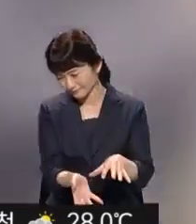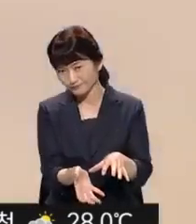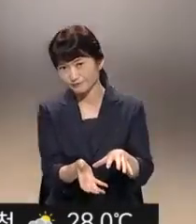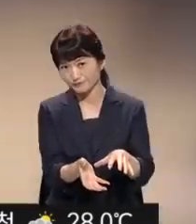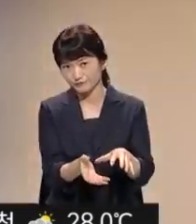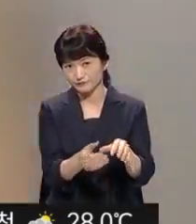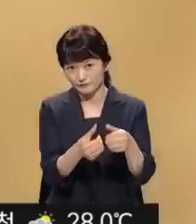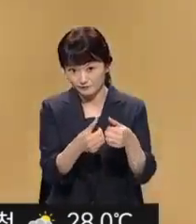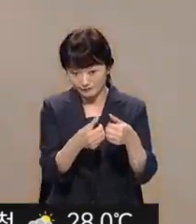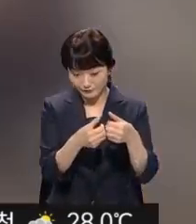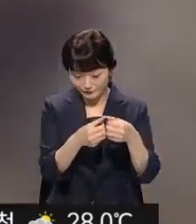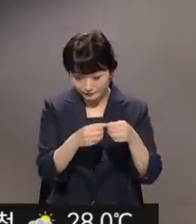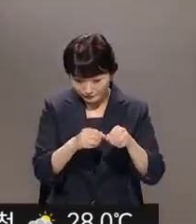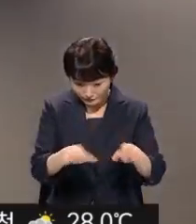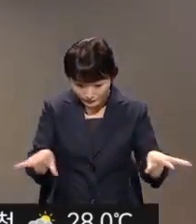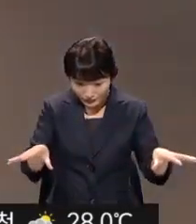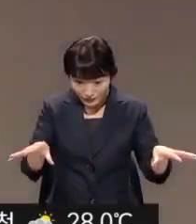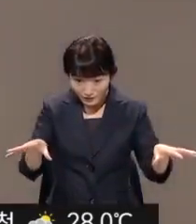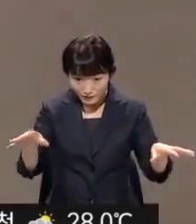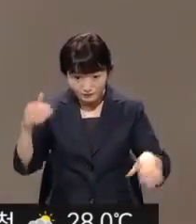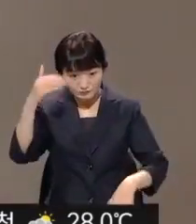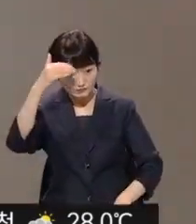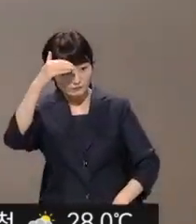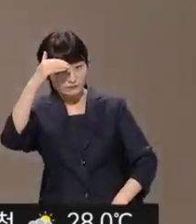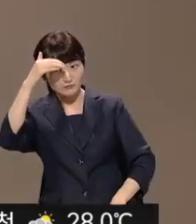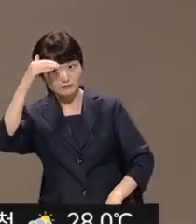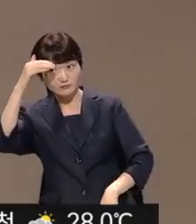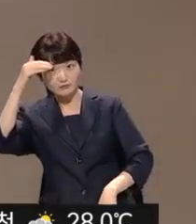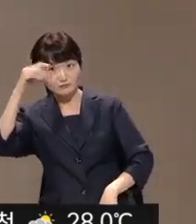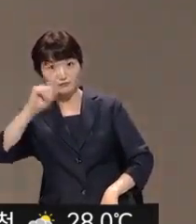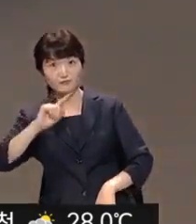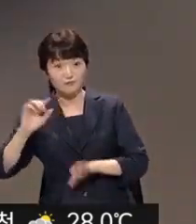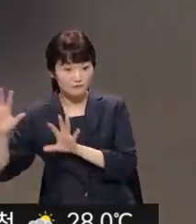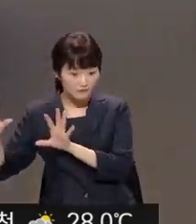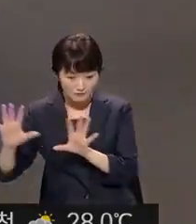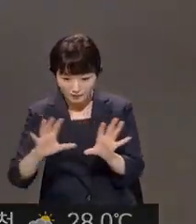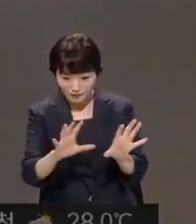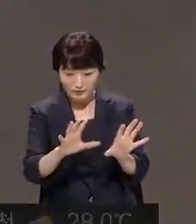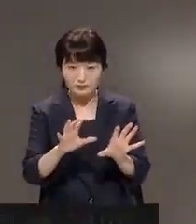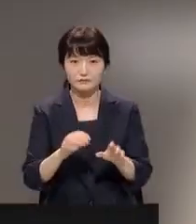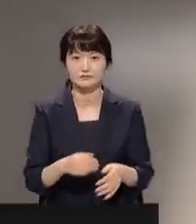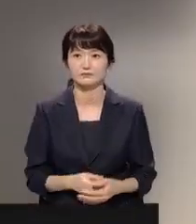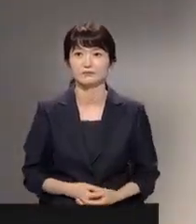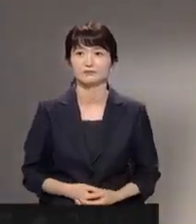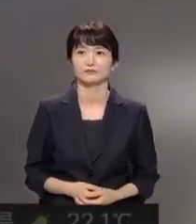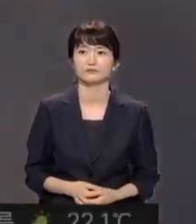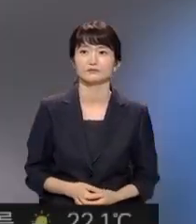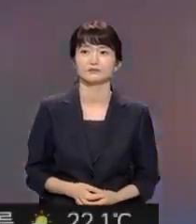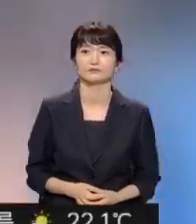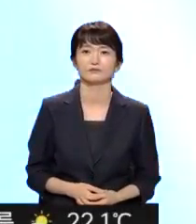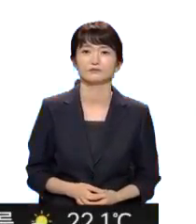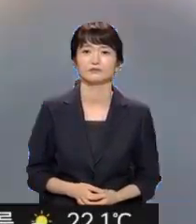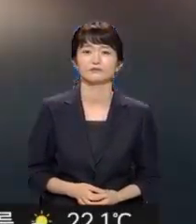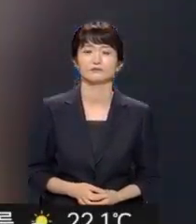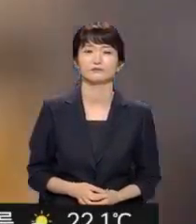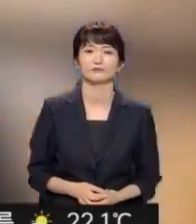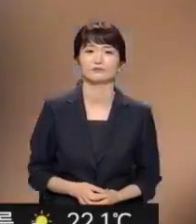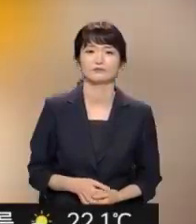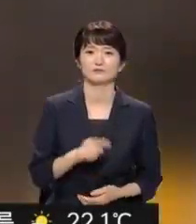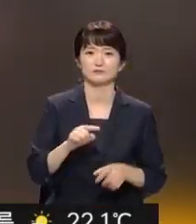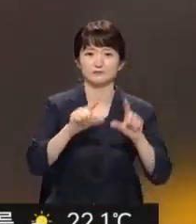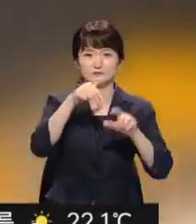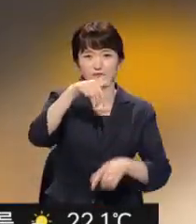쳐서 열리니까 구경하던 모든 사람들이 일제히 달려드는 모습입니다. 무법 천지구만요. 네,